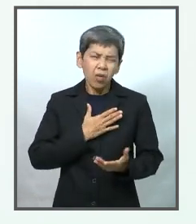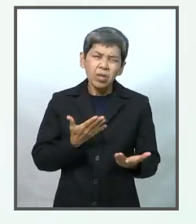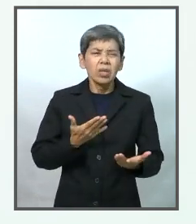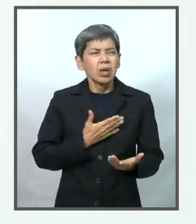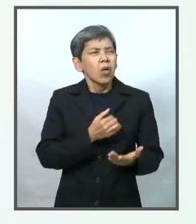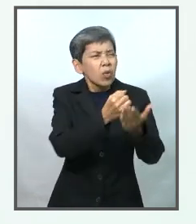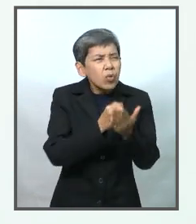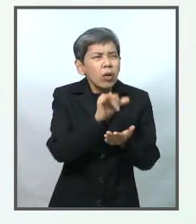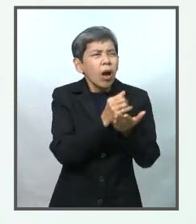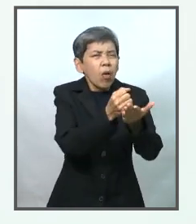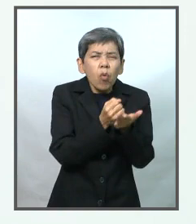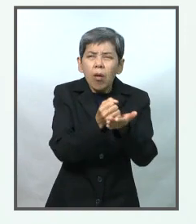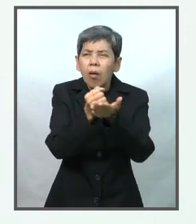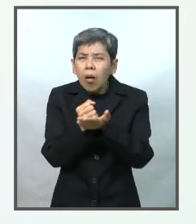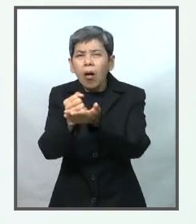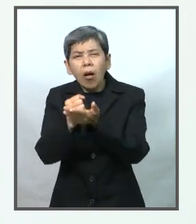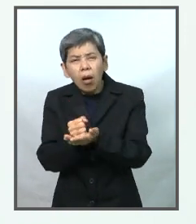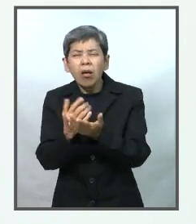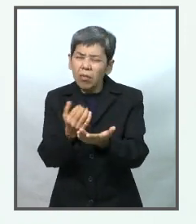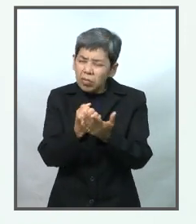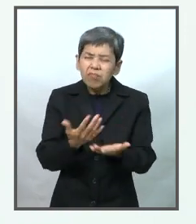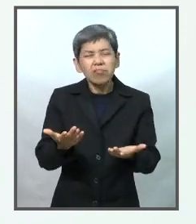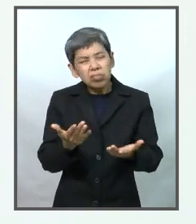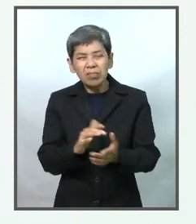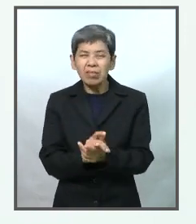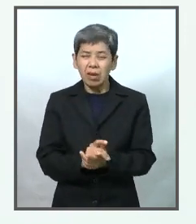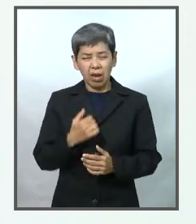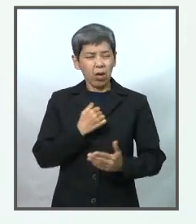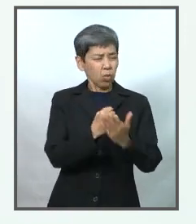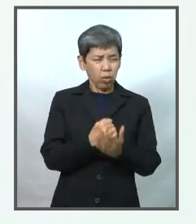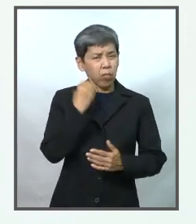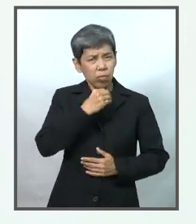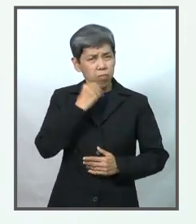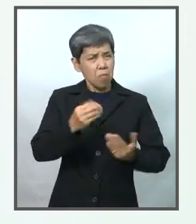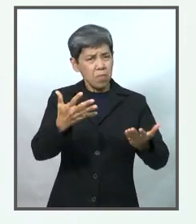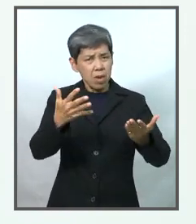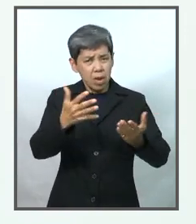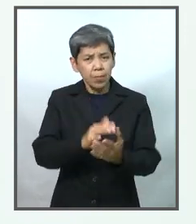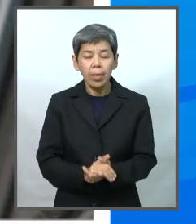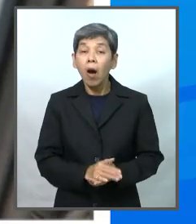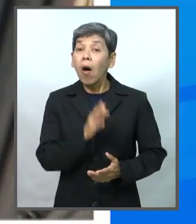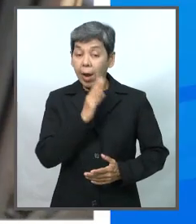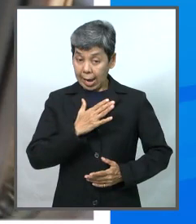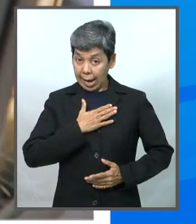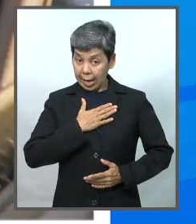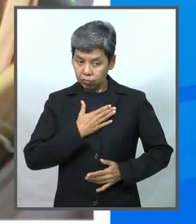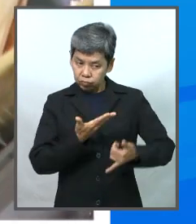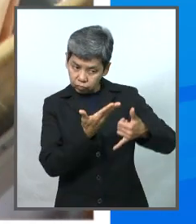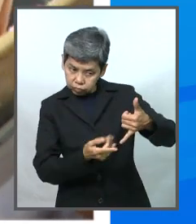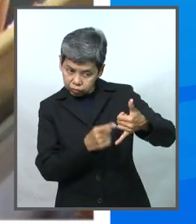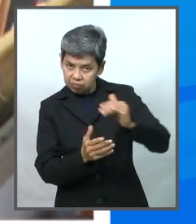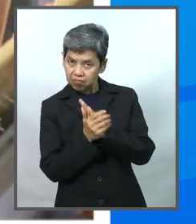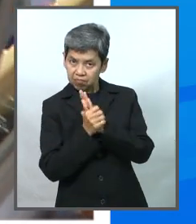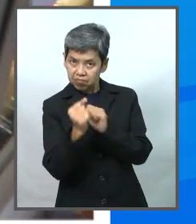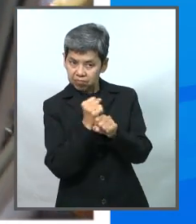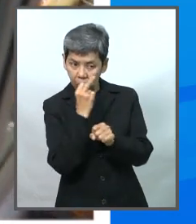ไปพึ่งพาญาตินะครับหรือพี่น้องเนี่ยซึ่งก็ใครก็จะมาช่วยเหลือเราตลอดชีวิตแต่ถ้าเราเอาความสามารถของเ